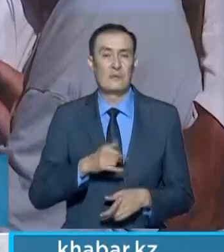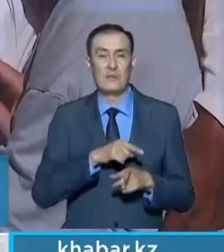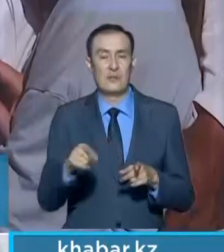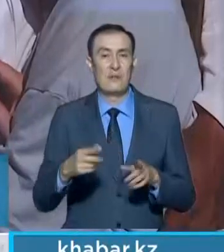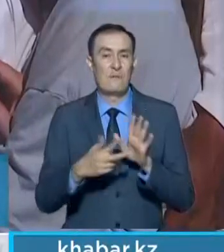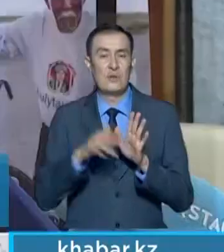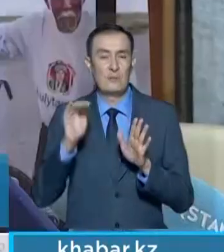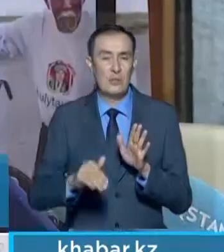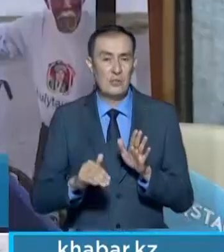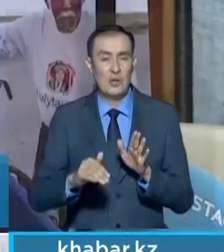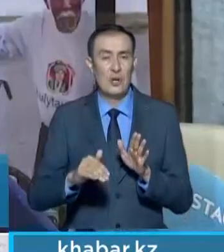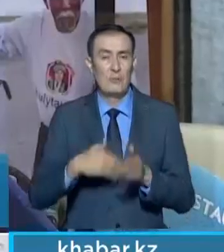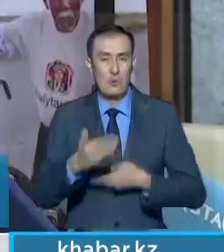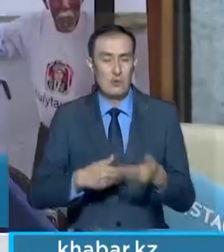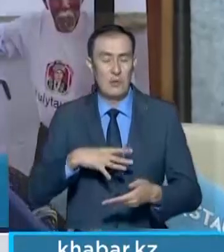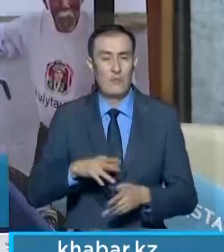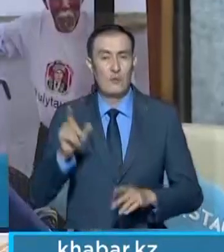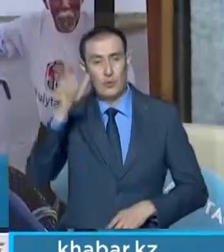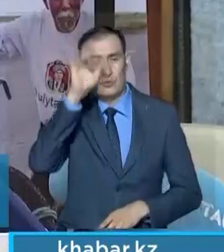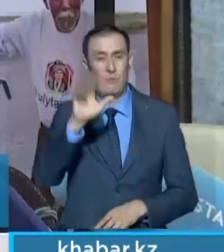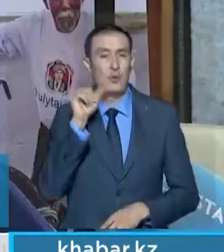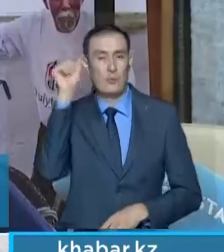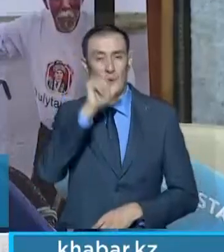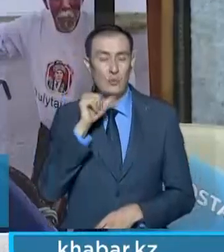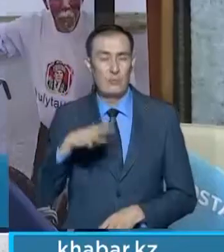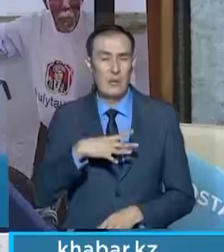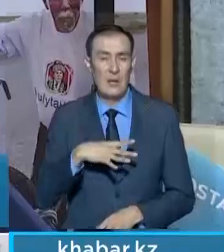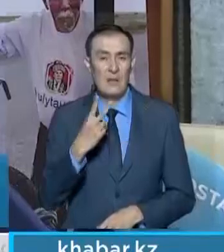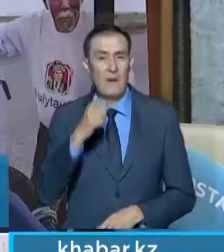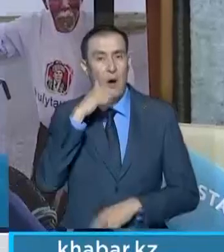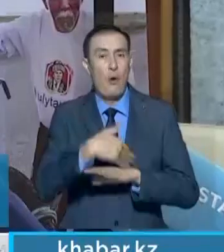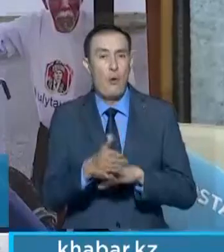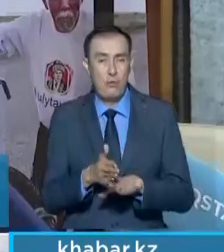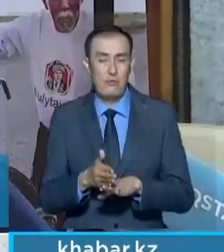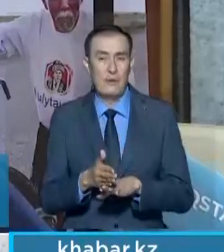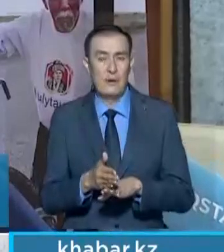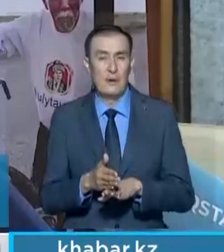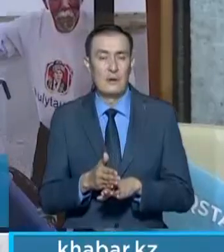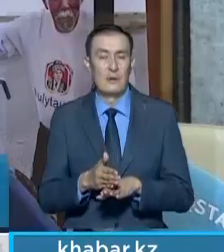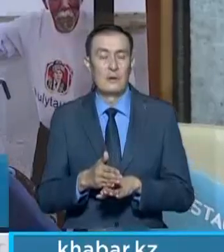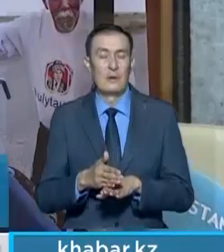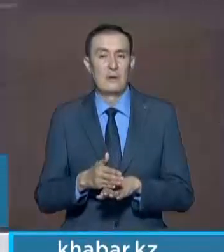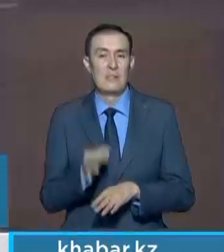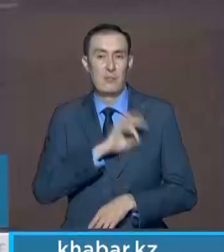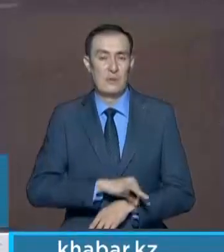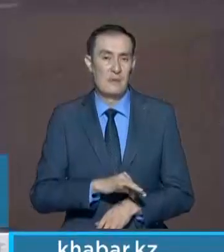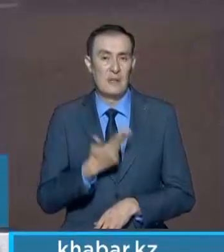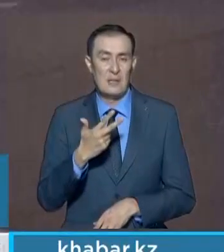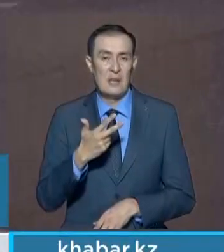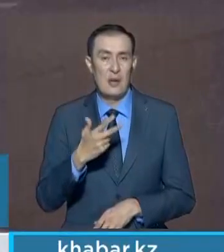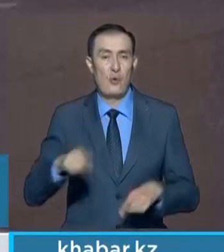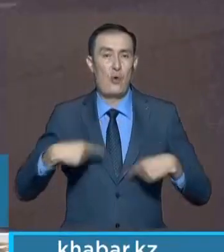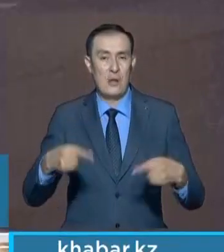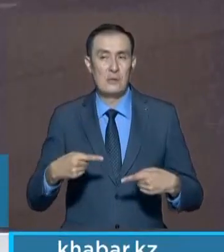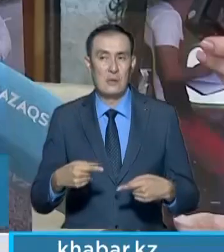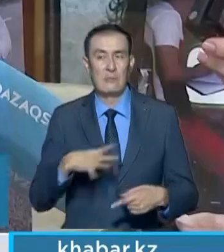88.000 Турцию которую ходил в прошлом году два обувь сносил и три колёса это